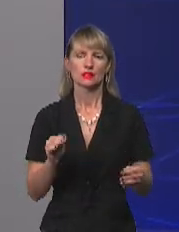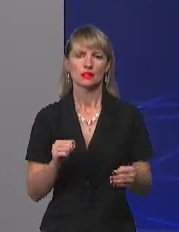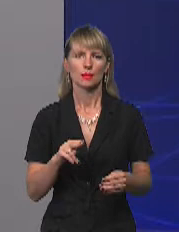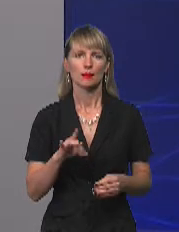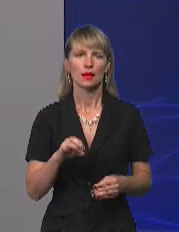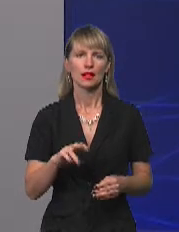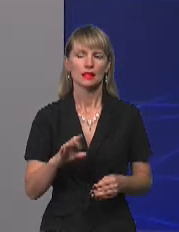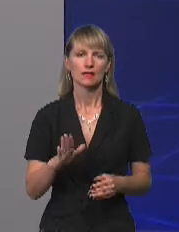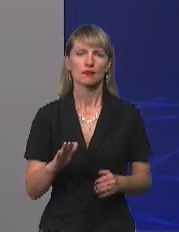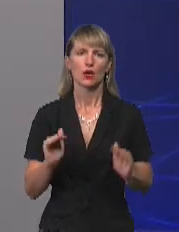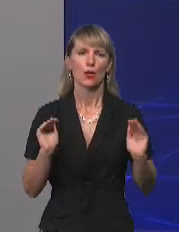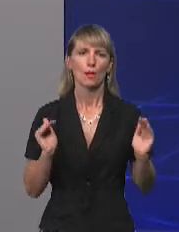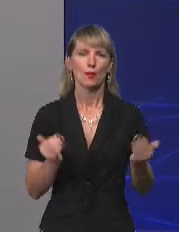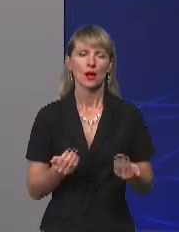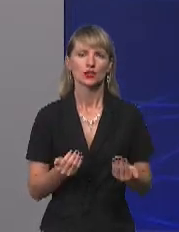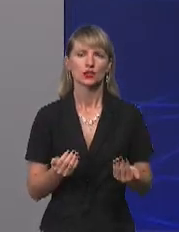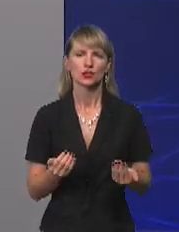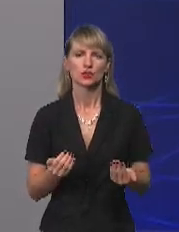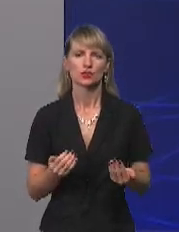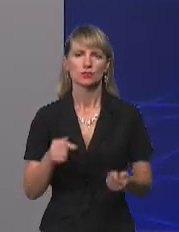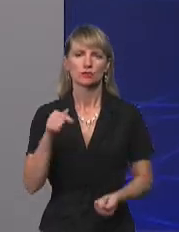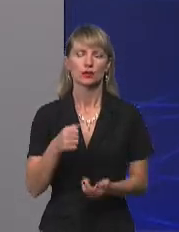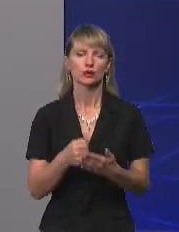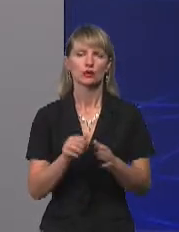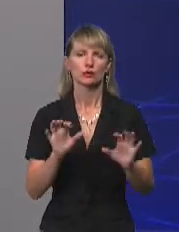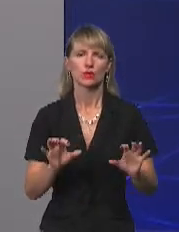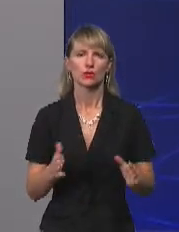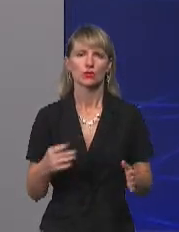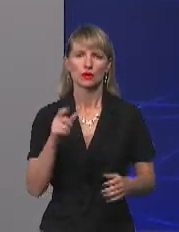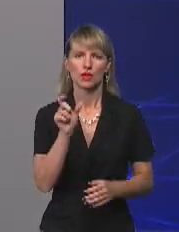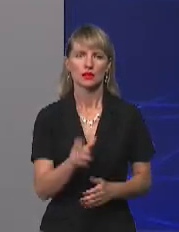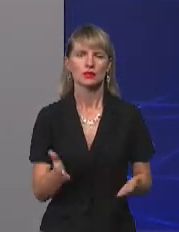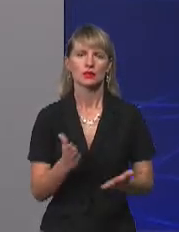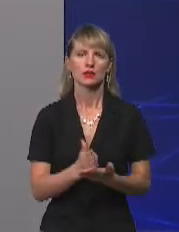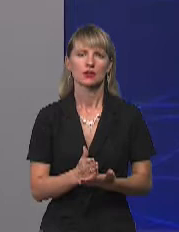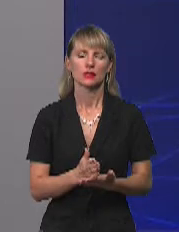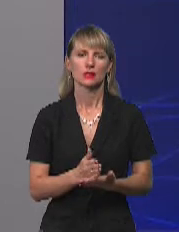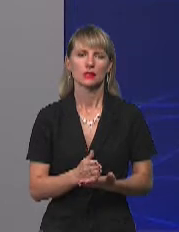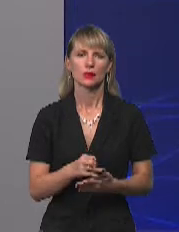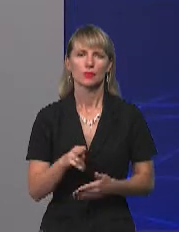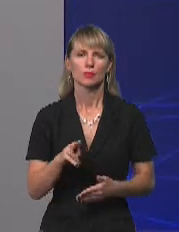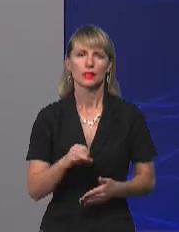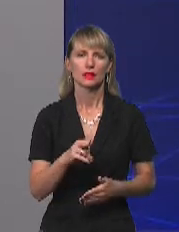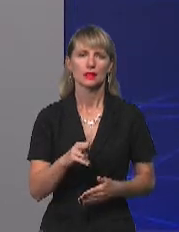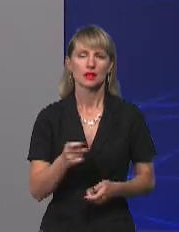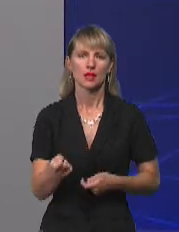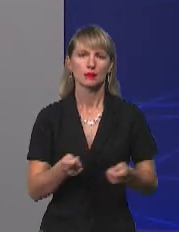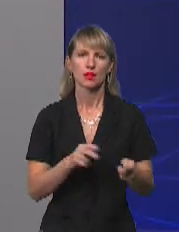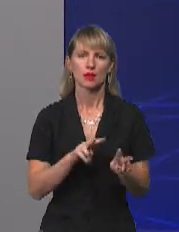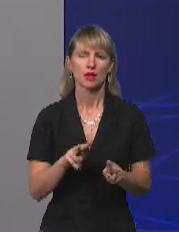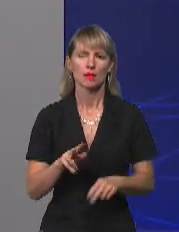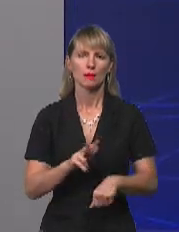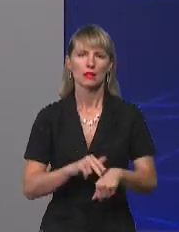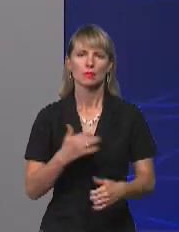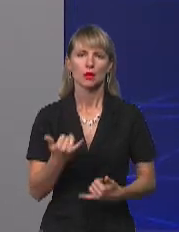перевірка дотримання обмежень відповідно до закону осіб, які перебувають саме під адміннаглядом, поліцейське